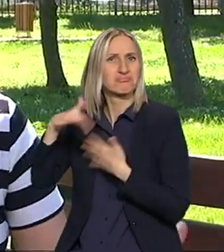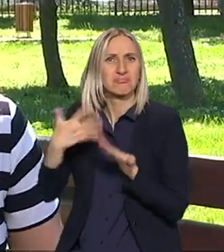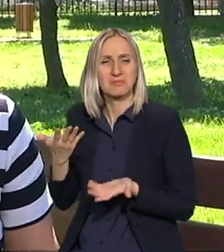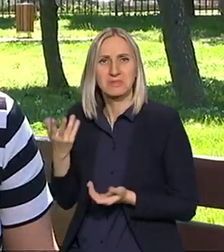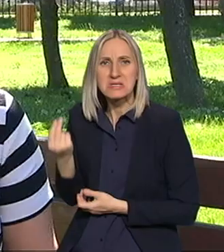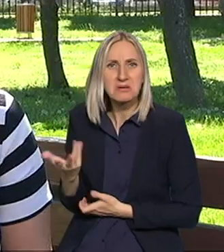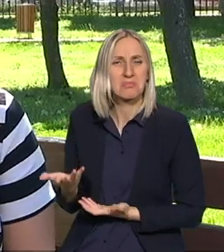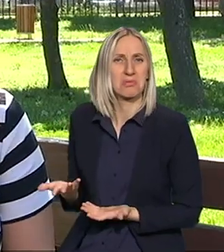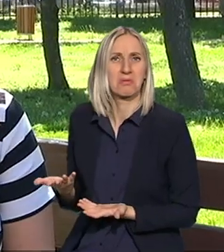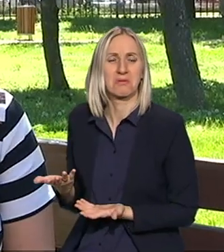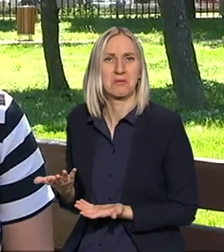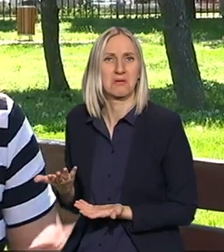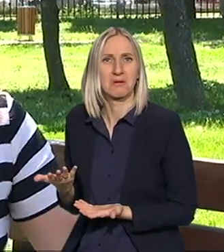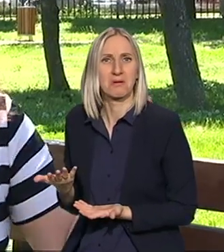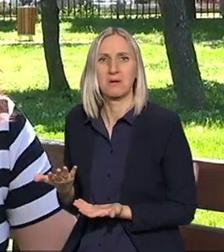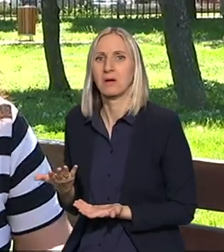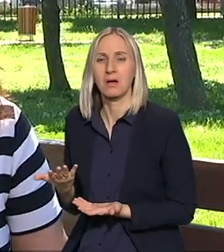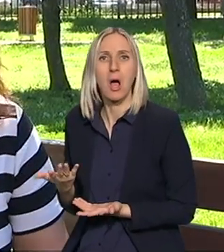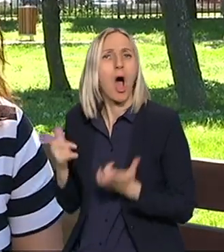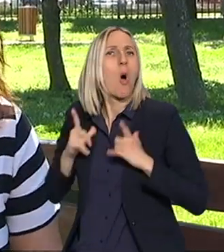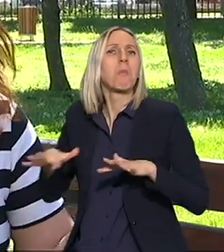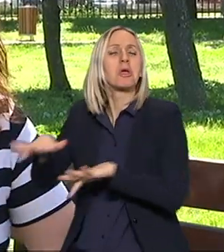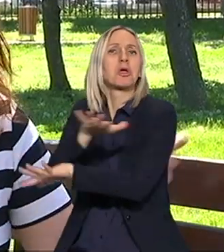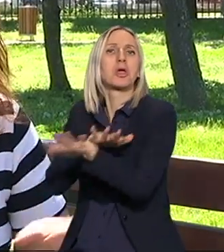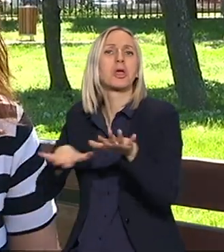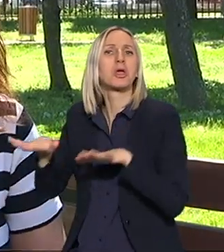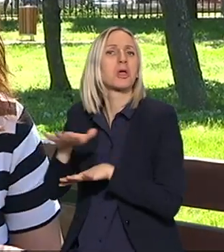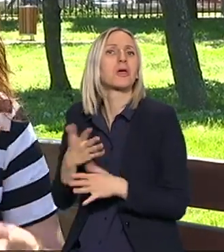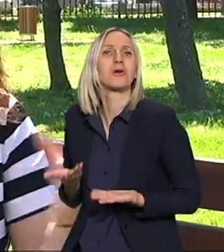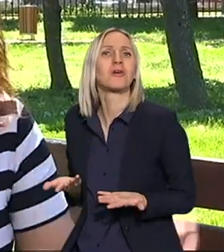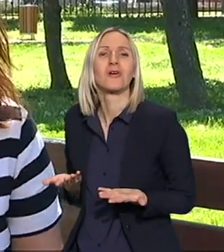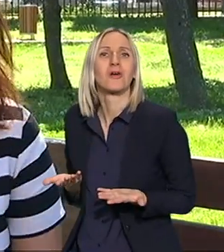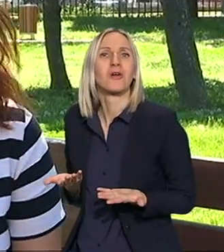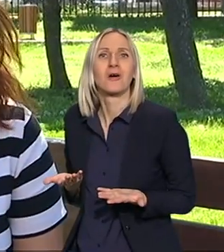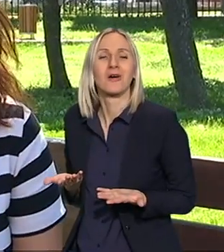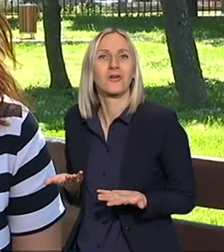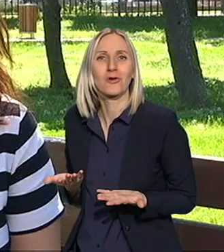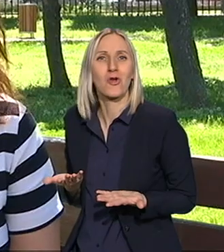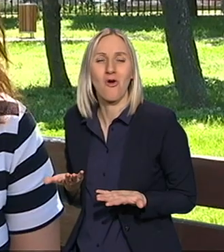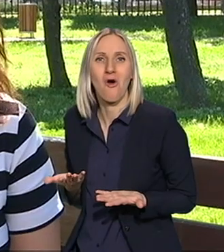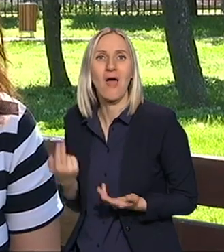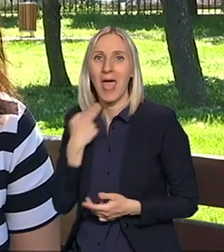živi ovde i peaceful, bareš, birlik.